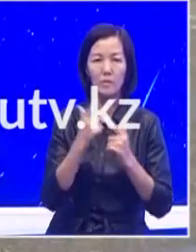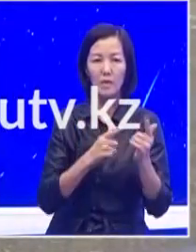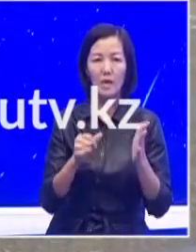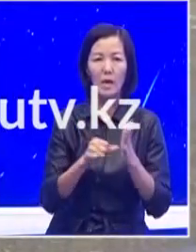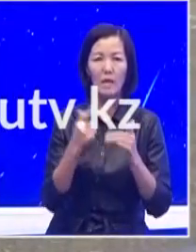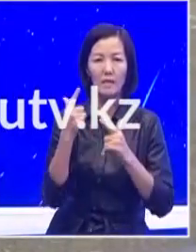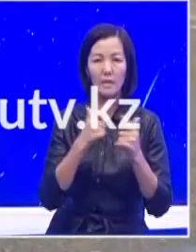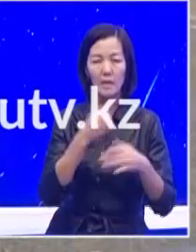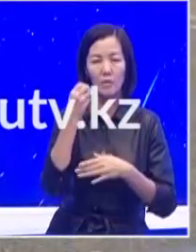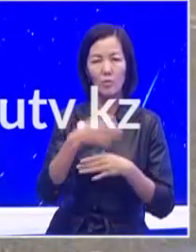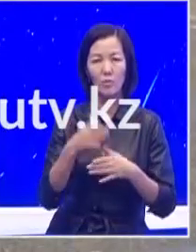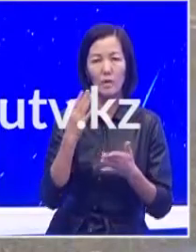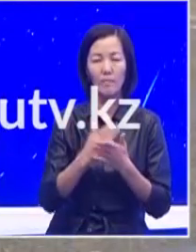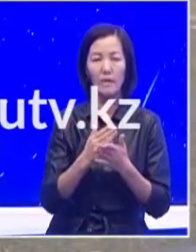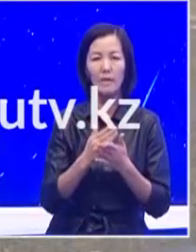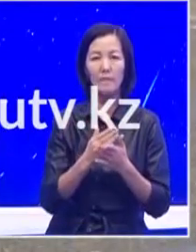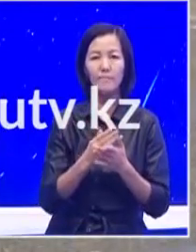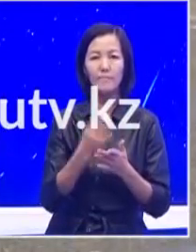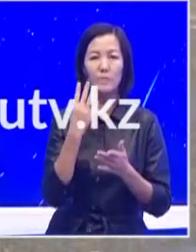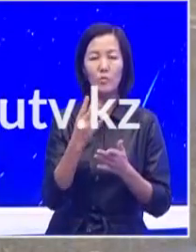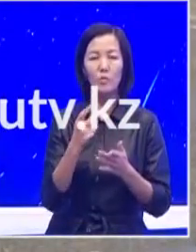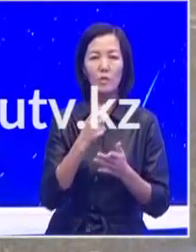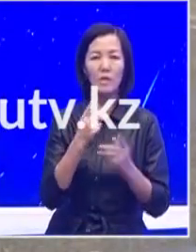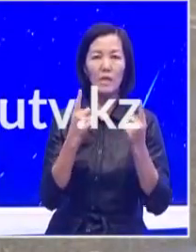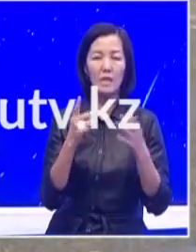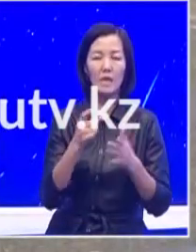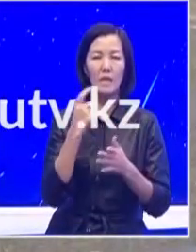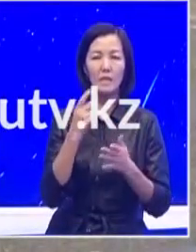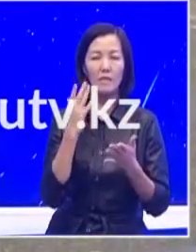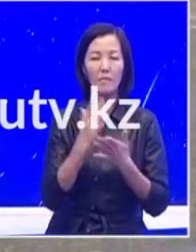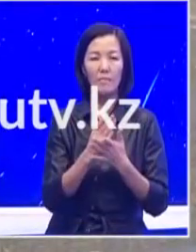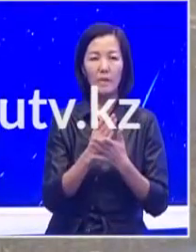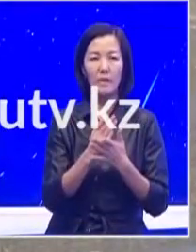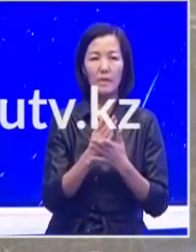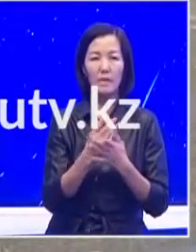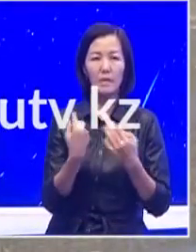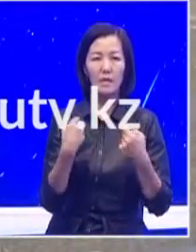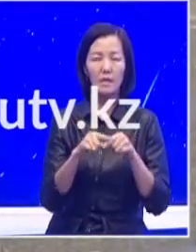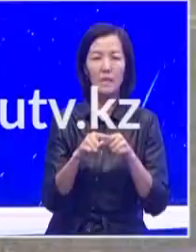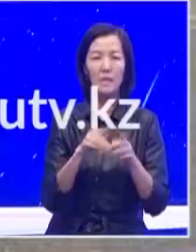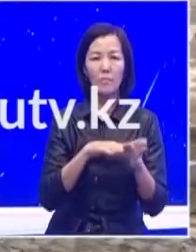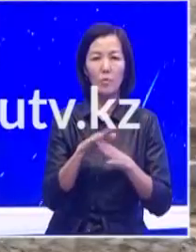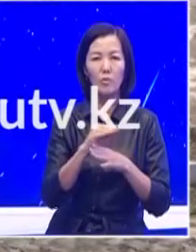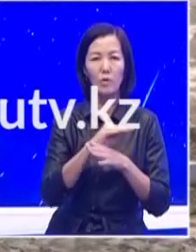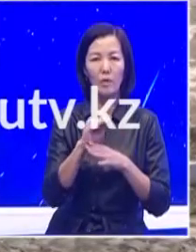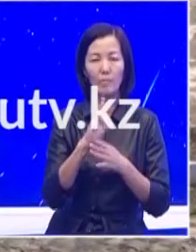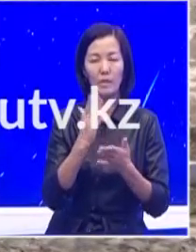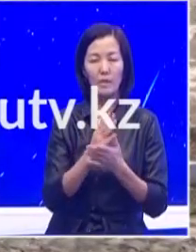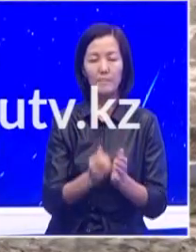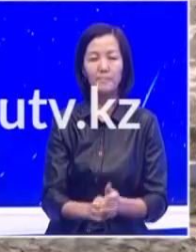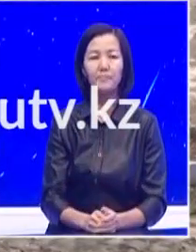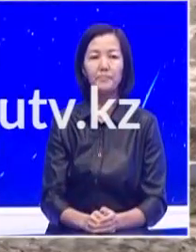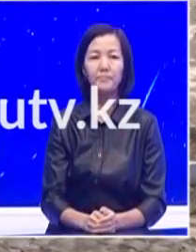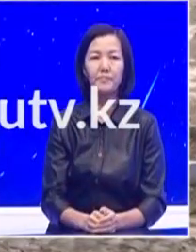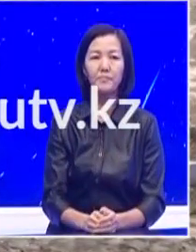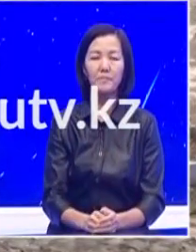істейді. Оның сыртында ірі 4 шаруа қожалықтары бар. Қант қызылшасымен айналысатын техникалармен толық қамтылған. Ақсуда қант